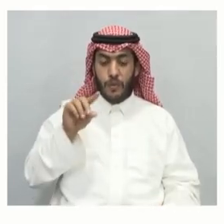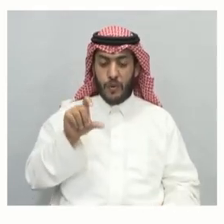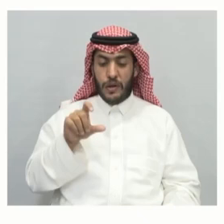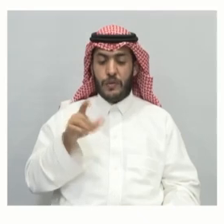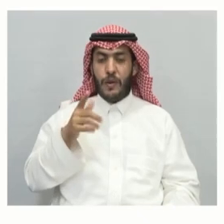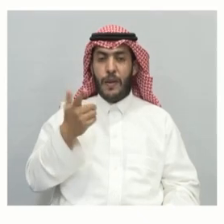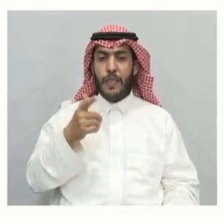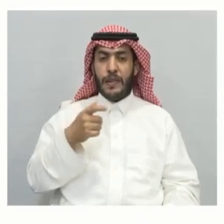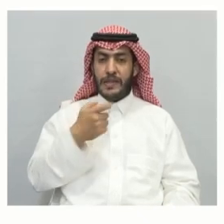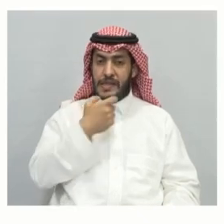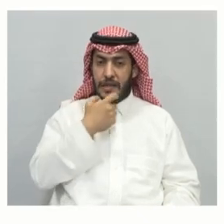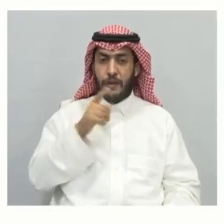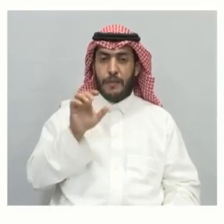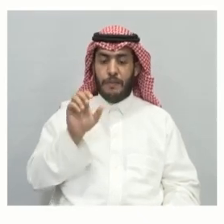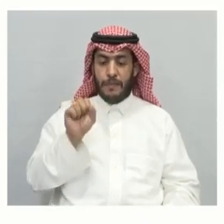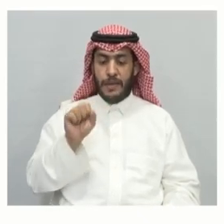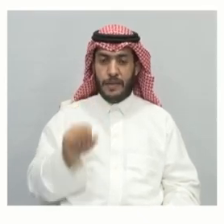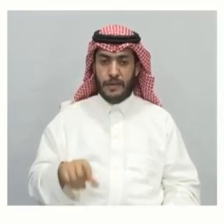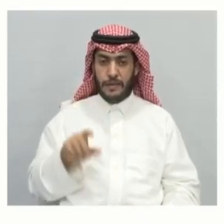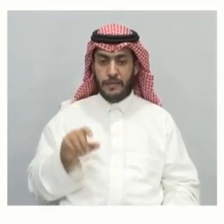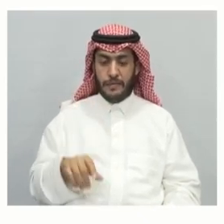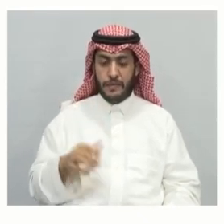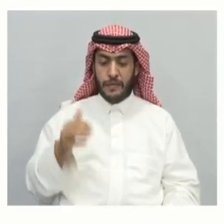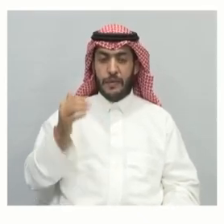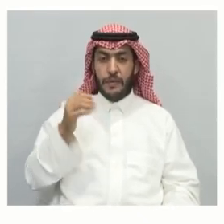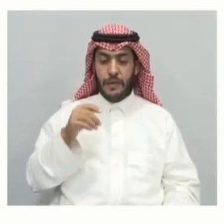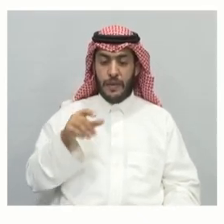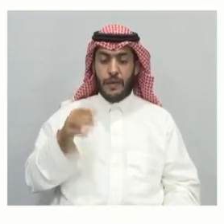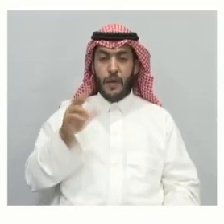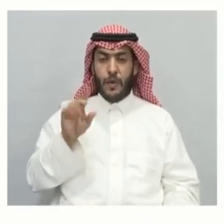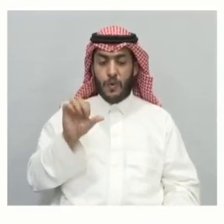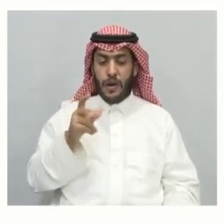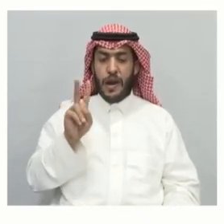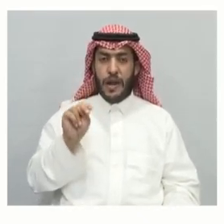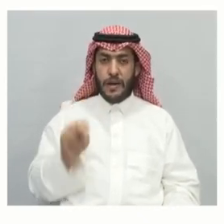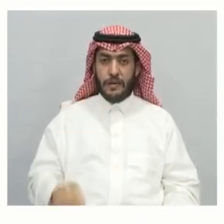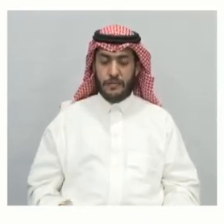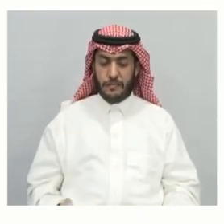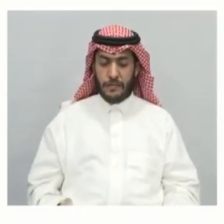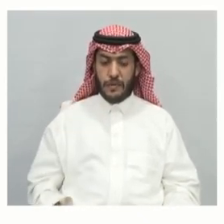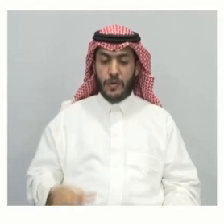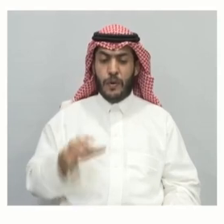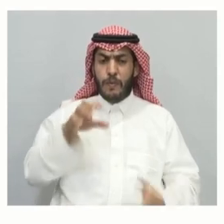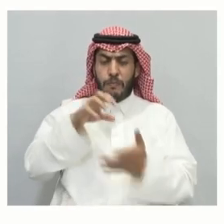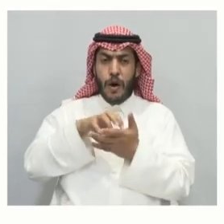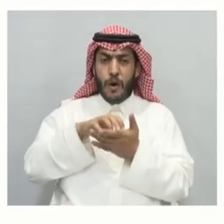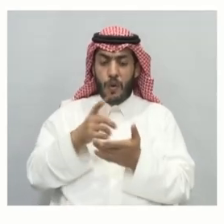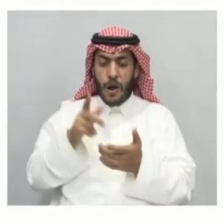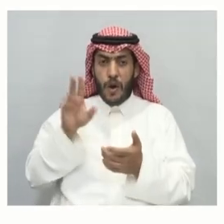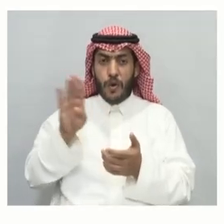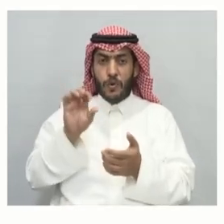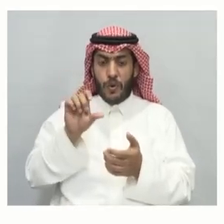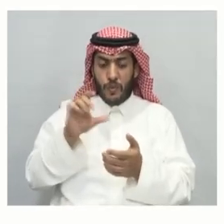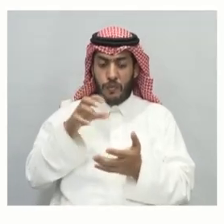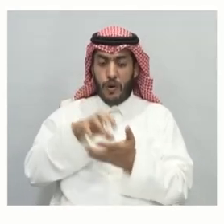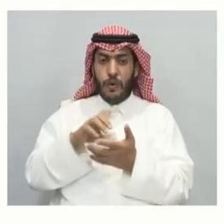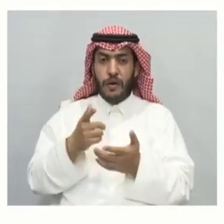شحنته او عفوا رمزه بي والنيوترون رمزه ان طيب الكترون وين موقع يا شباب الكترون